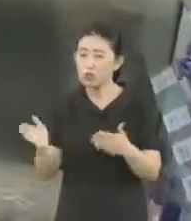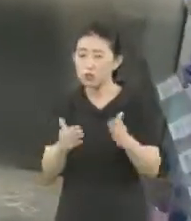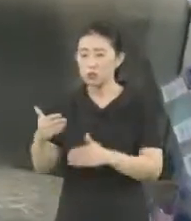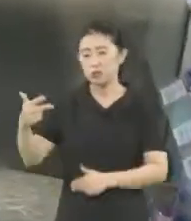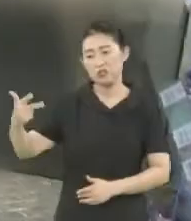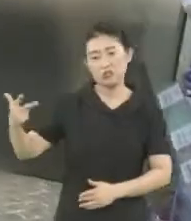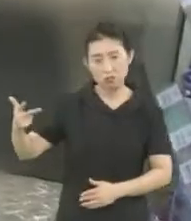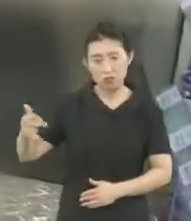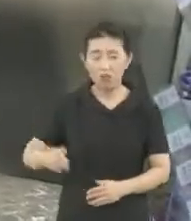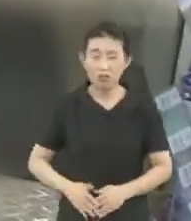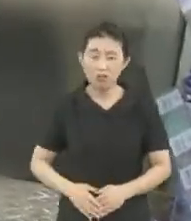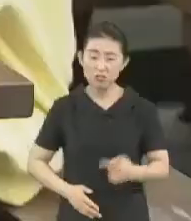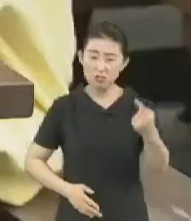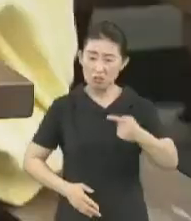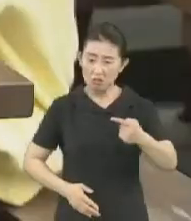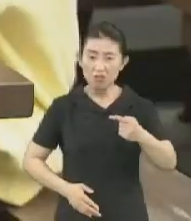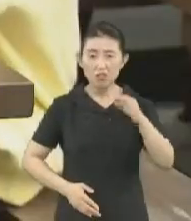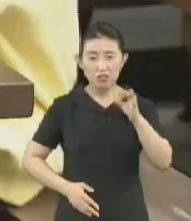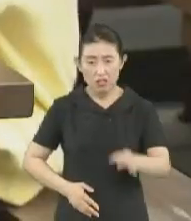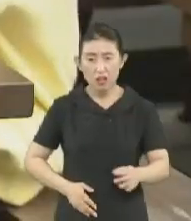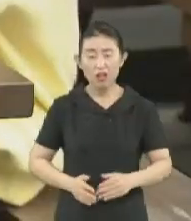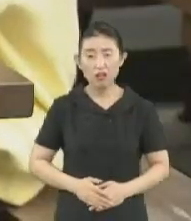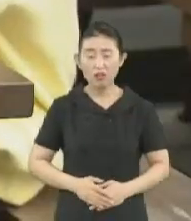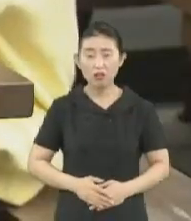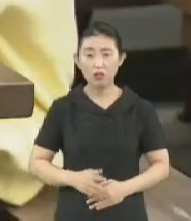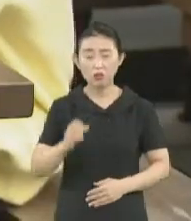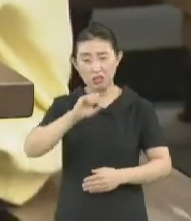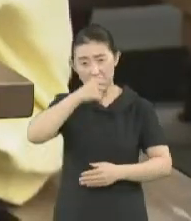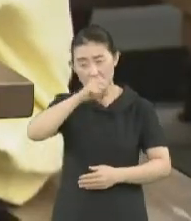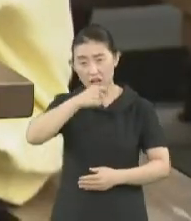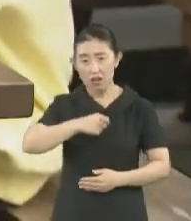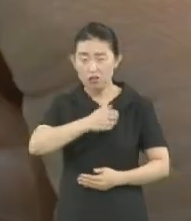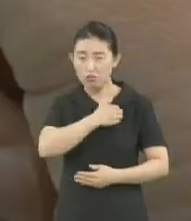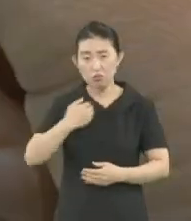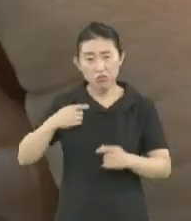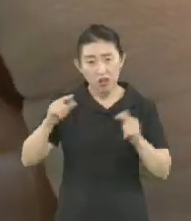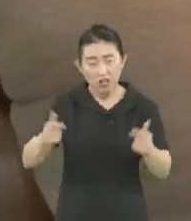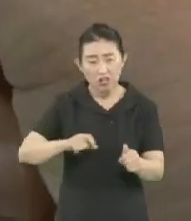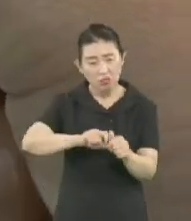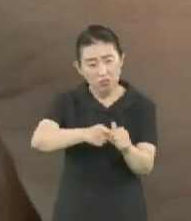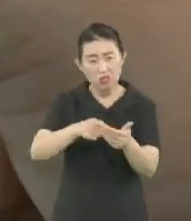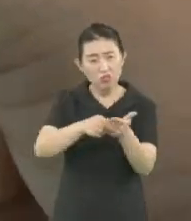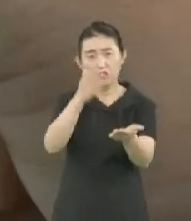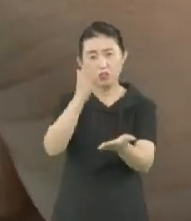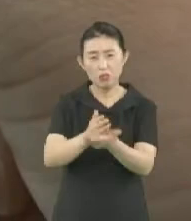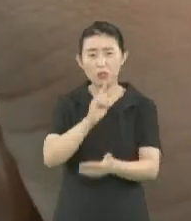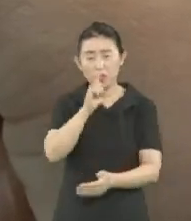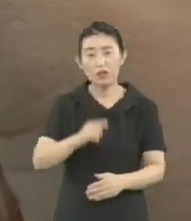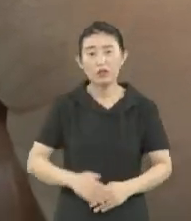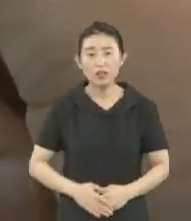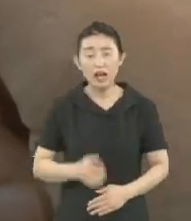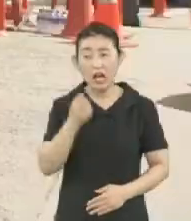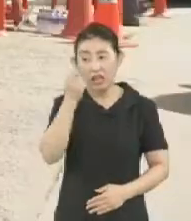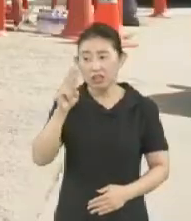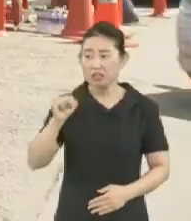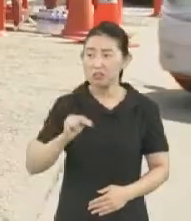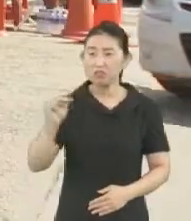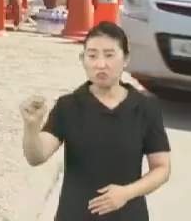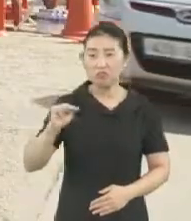낮다는 점에서 재정자립도 13%인 대덕구가 무리하게 추진할 정책은 아니라고 주장합니다. 매달 2만